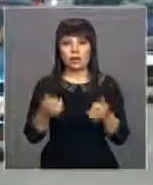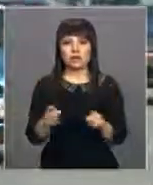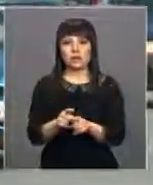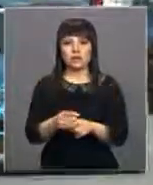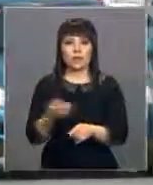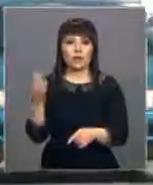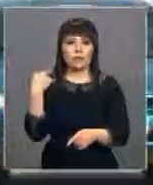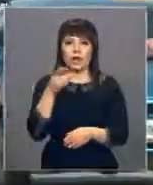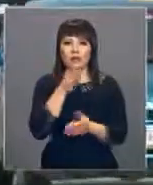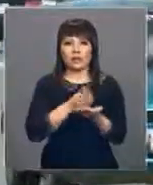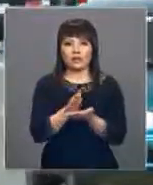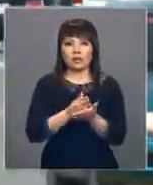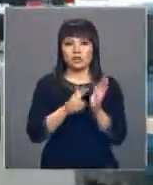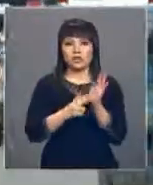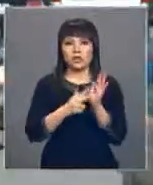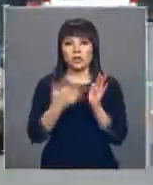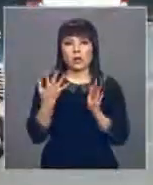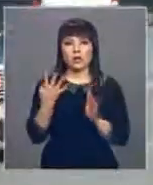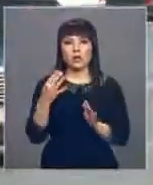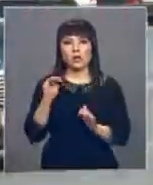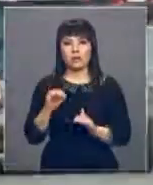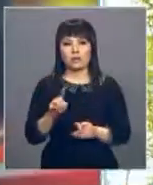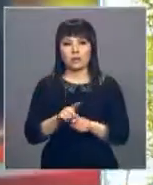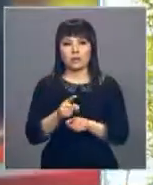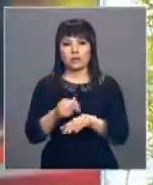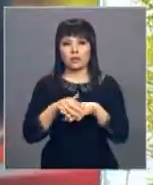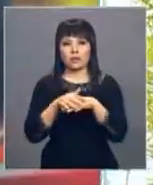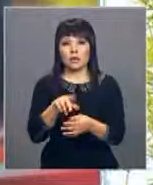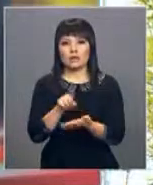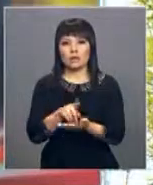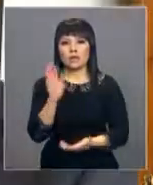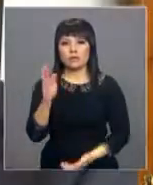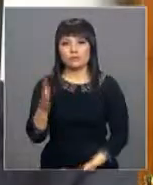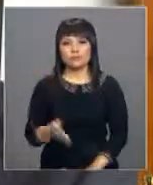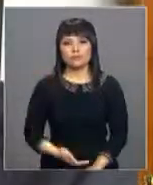теңестірілген ардагерлерге 84 мың теңгеден үлестіріледі.